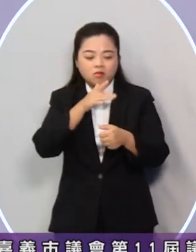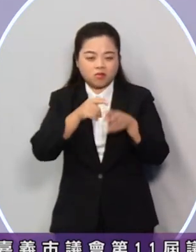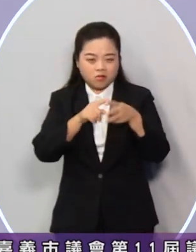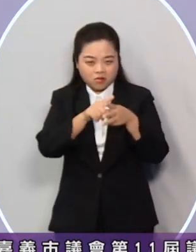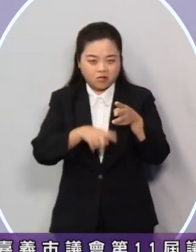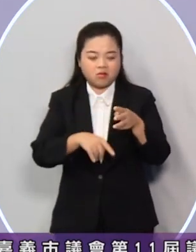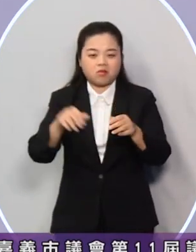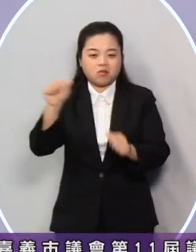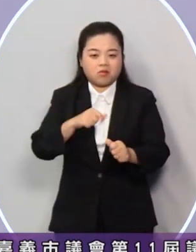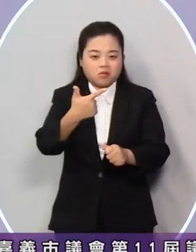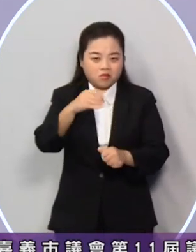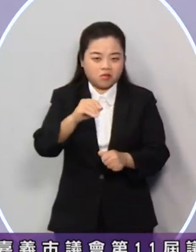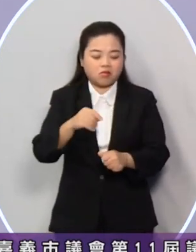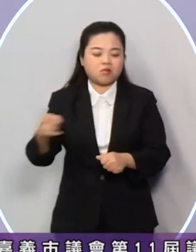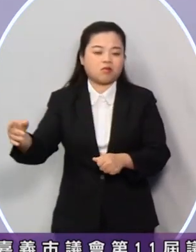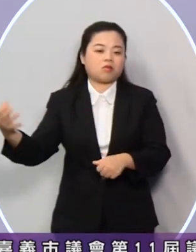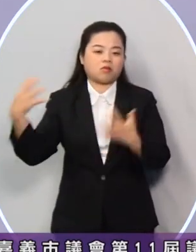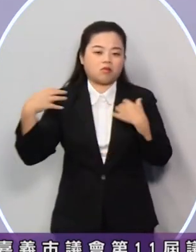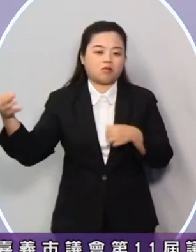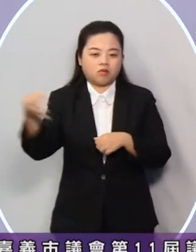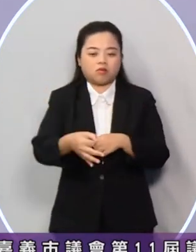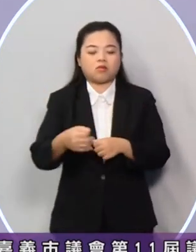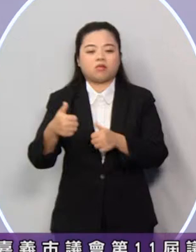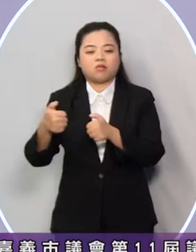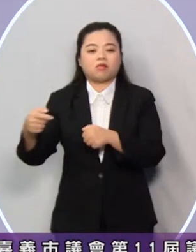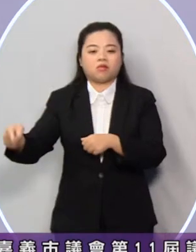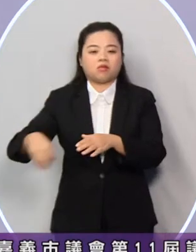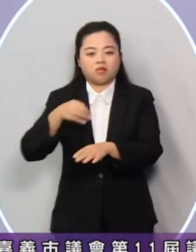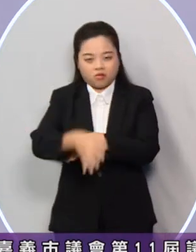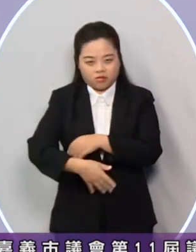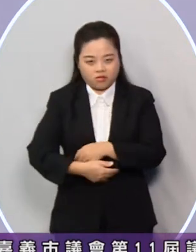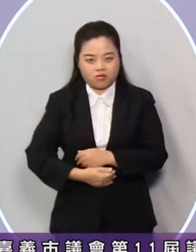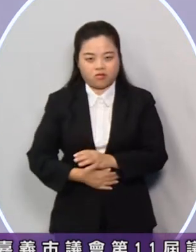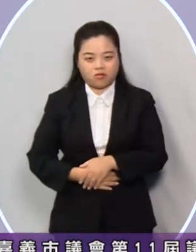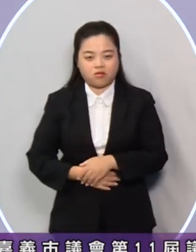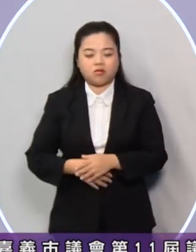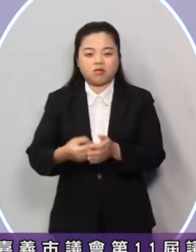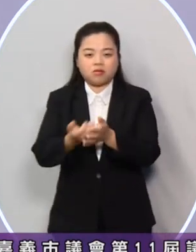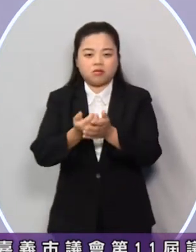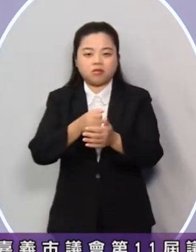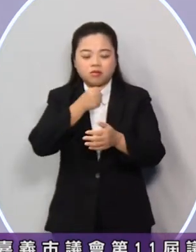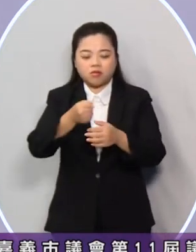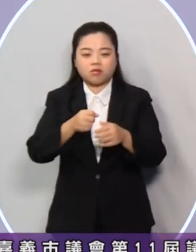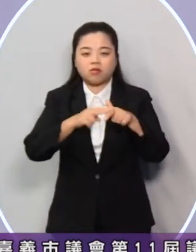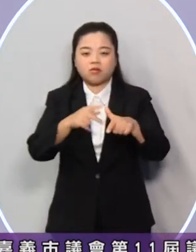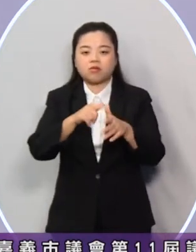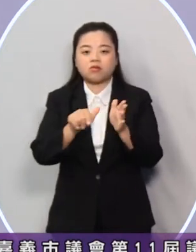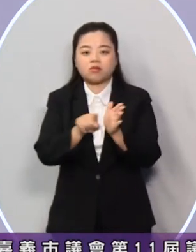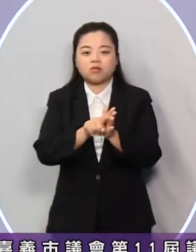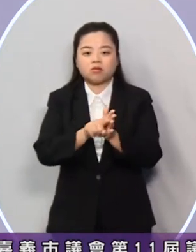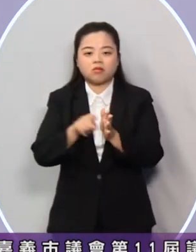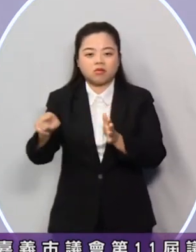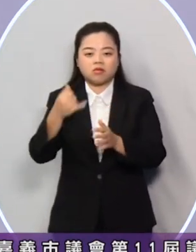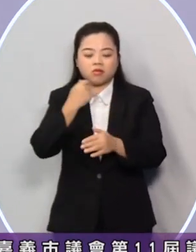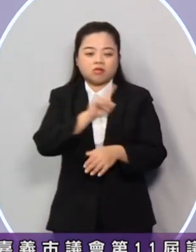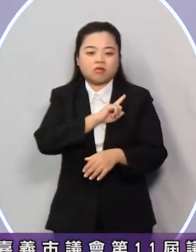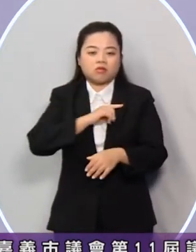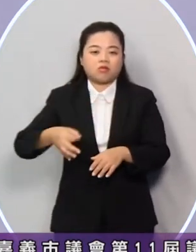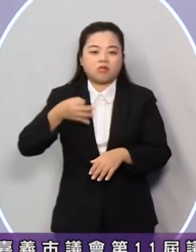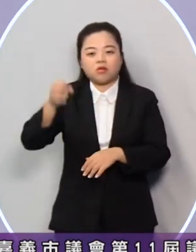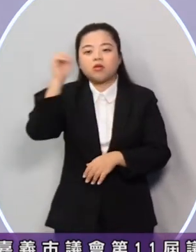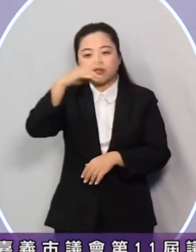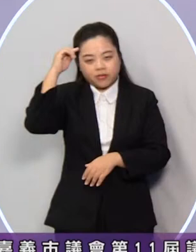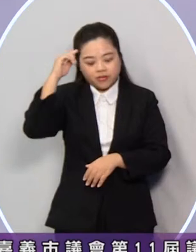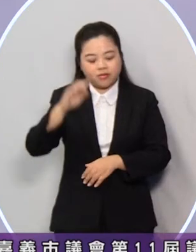被罚6万，他要出。谢谢 Kevin 的懂内，但是刚刚主持人介绍我出场的时候，他可能要自己出。拍